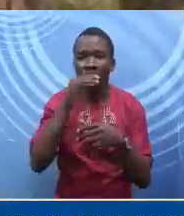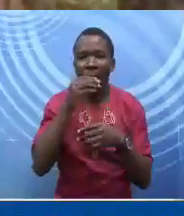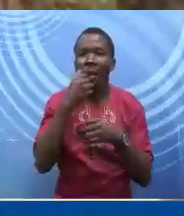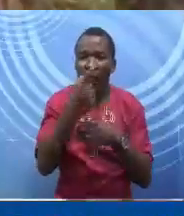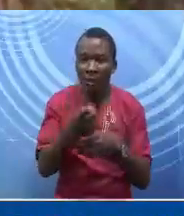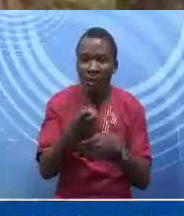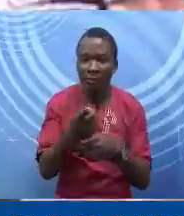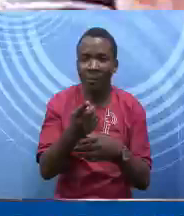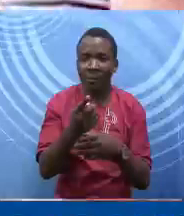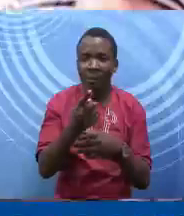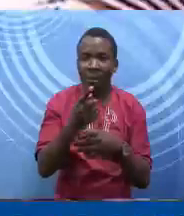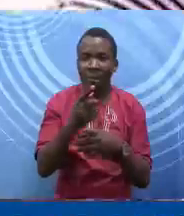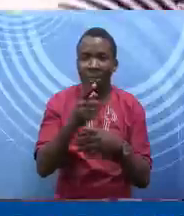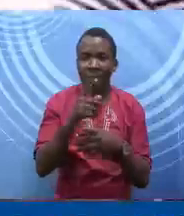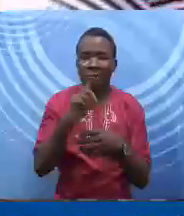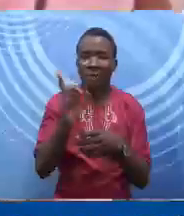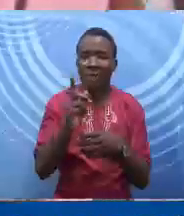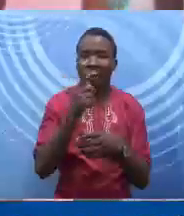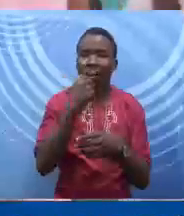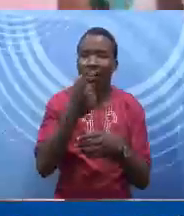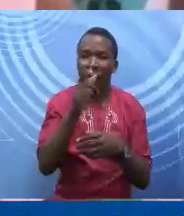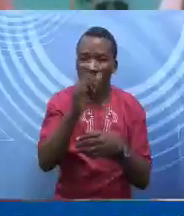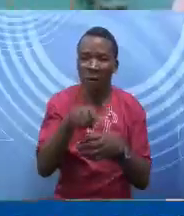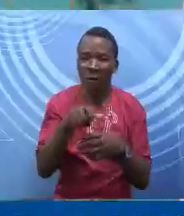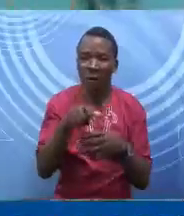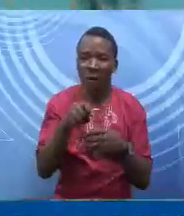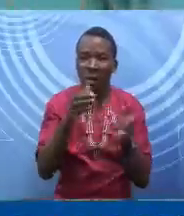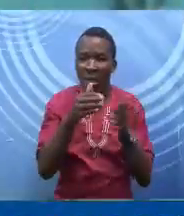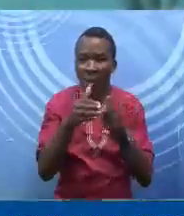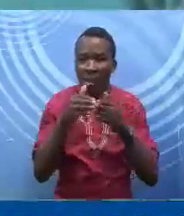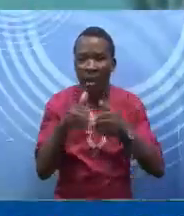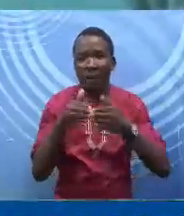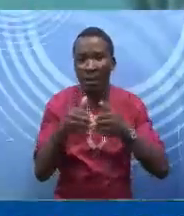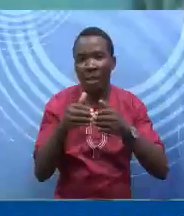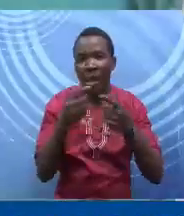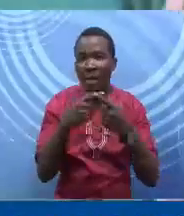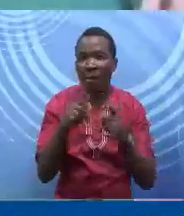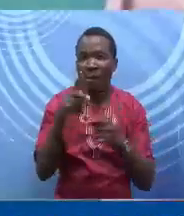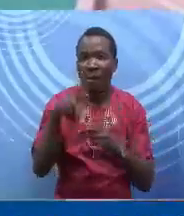agira ati: ntabwo bakubwiye ko wagiye abasambanyije, ariko papi